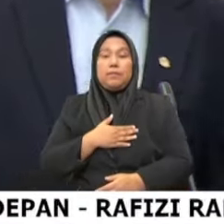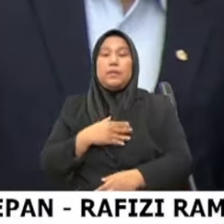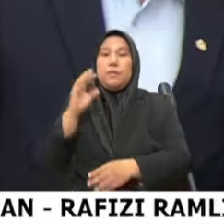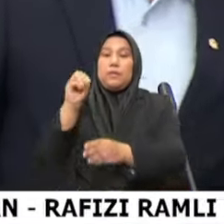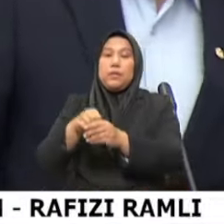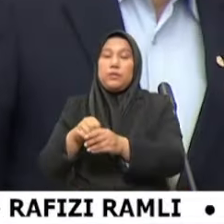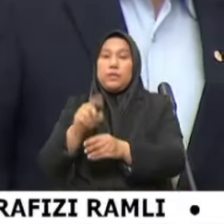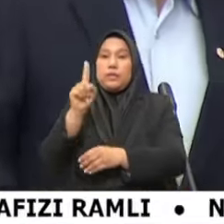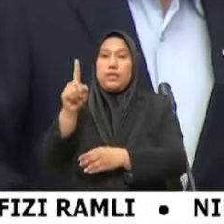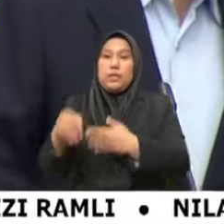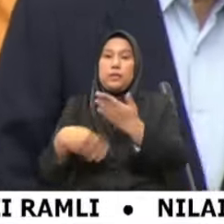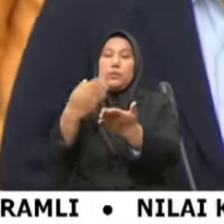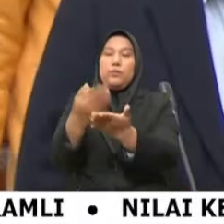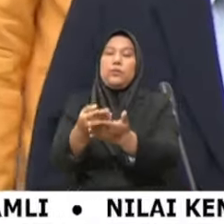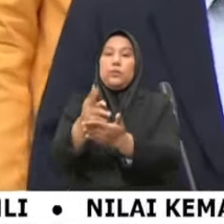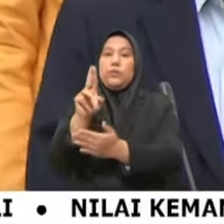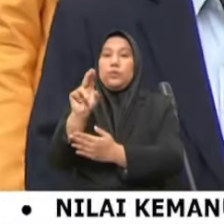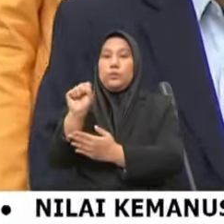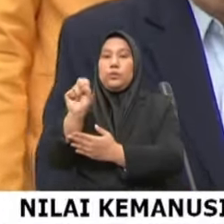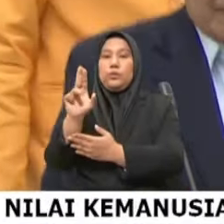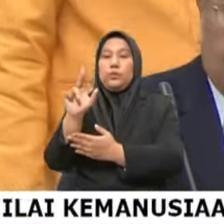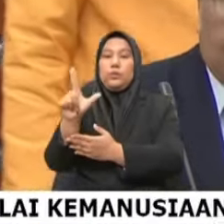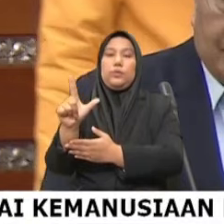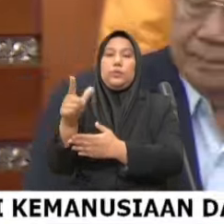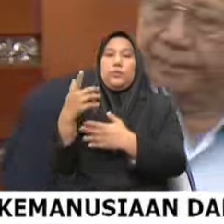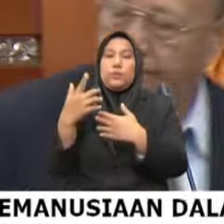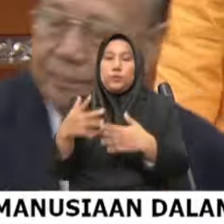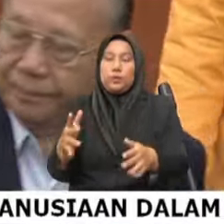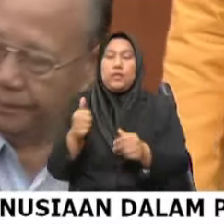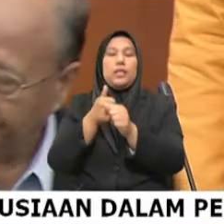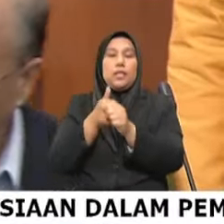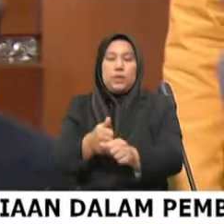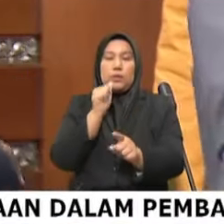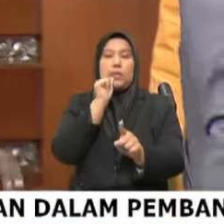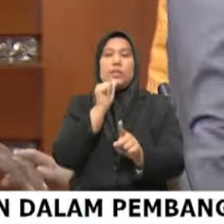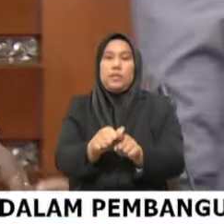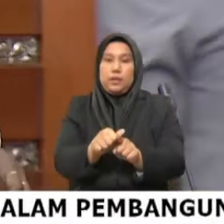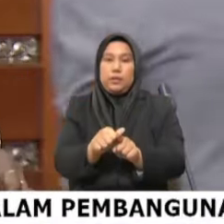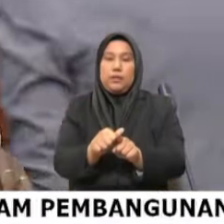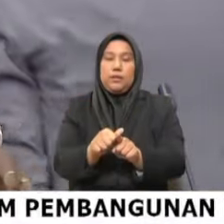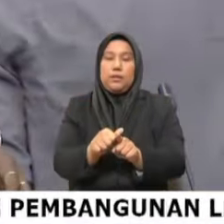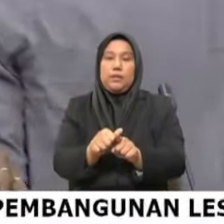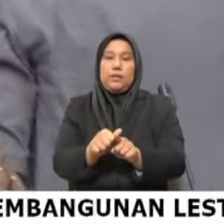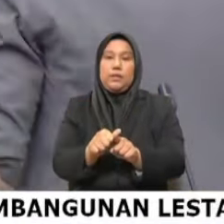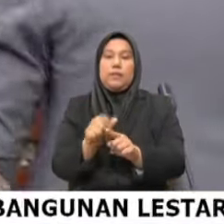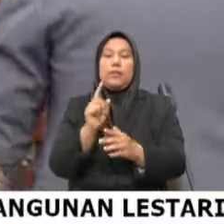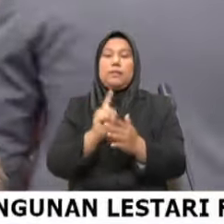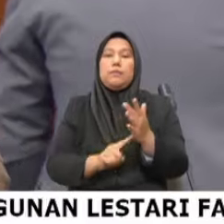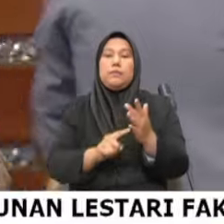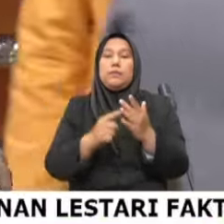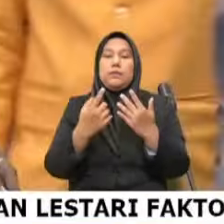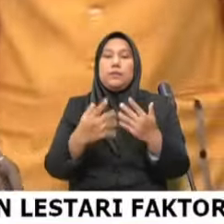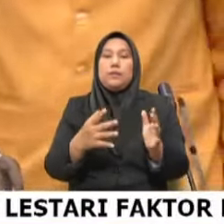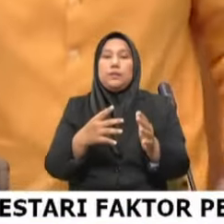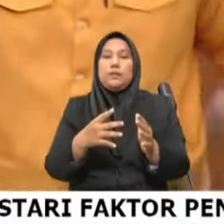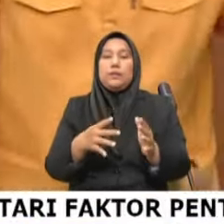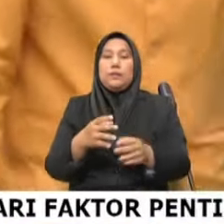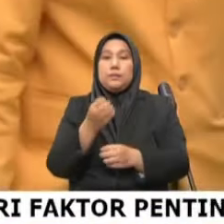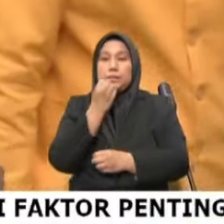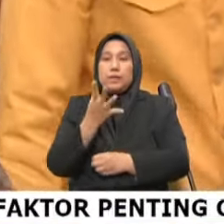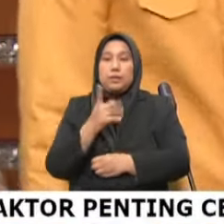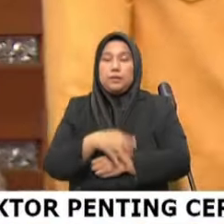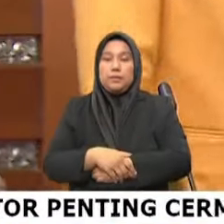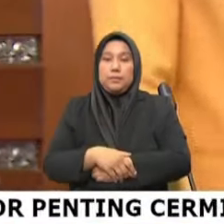usul. Saya telah akur kepada arahan dan petua yang dibuat oleh beliau, tetapi pada masa yang